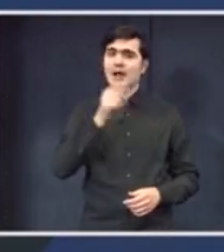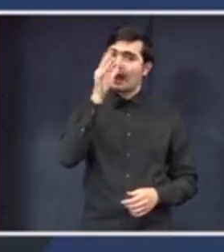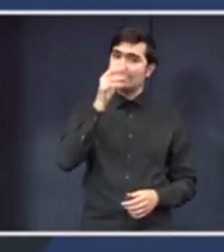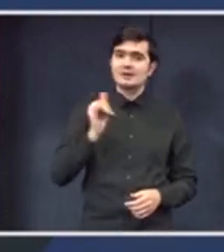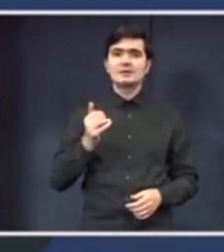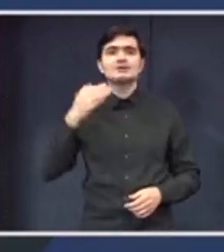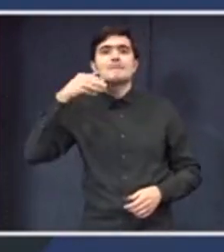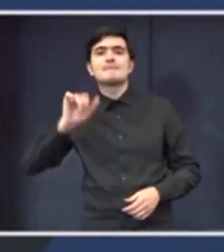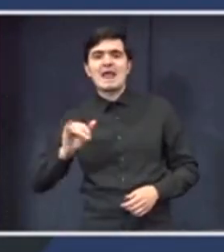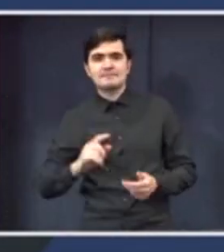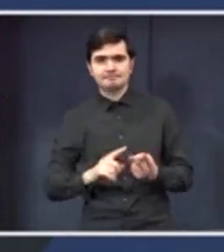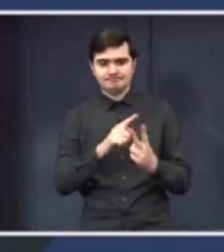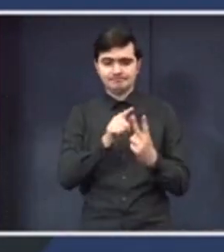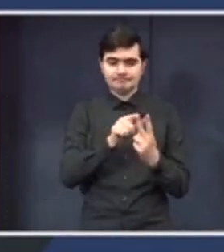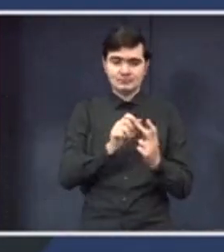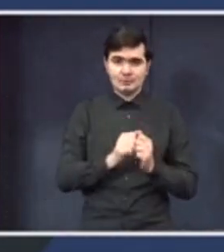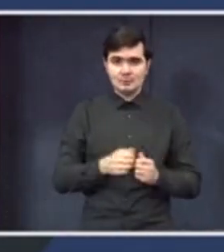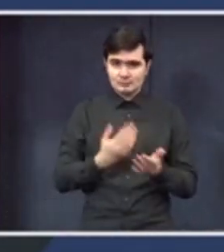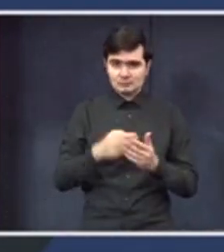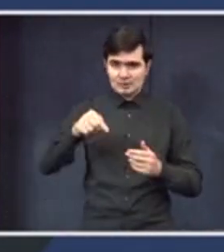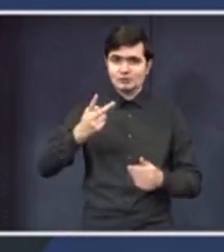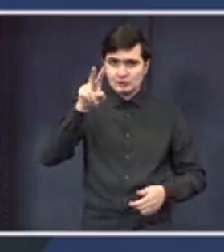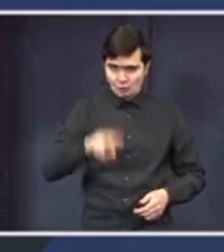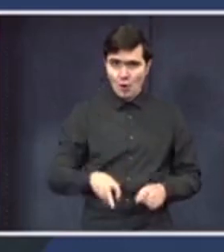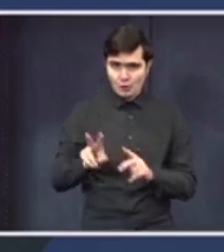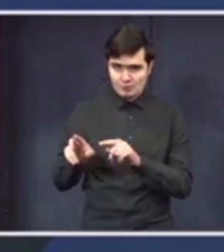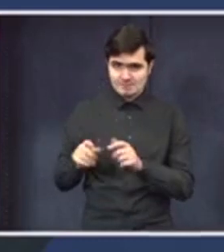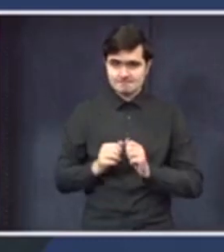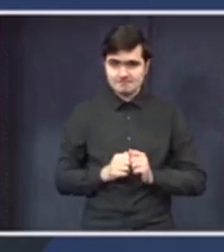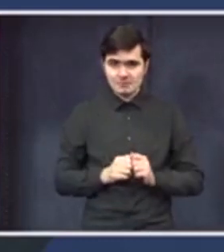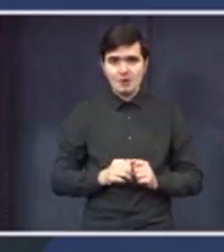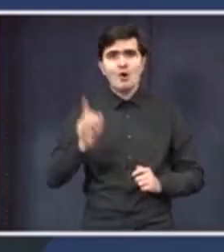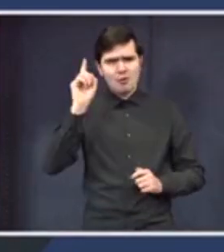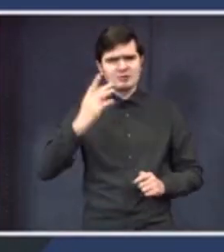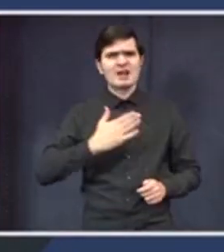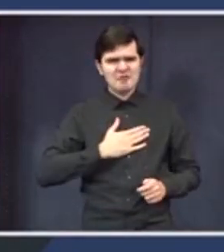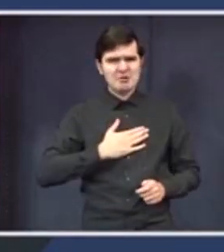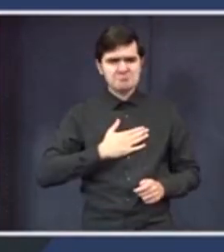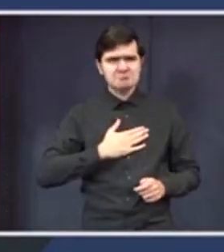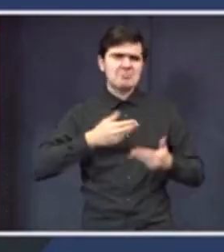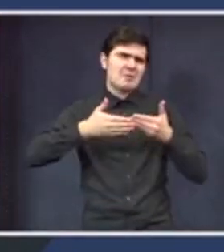aprilie și luna mai. Pentru că în aceste două luni vom avea aproape